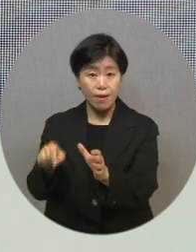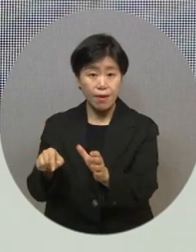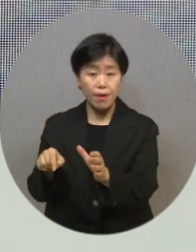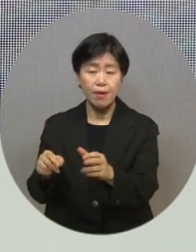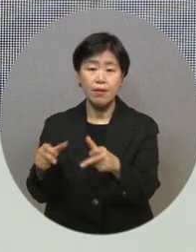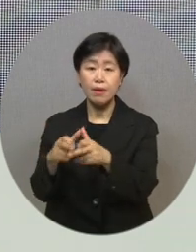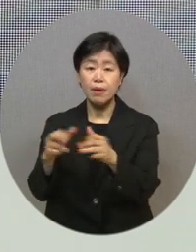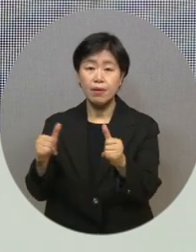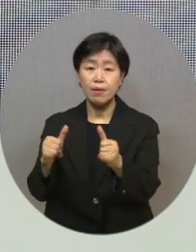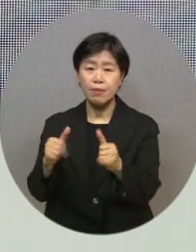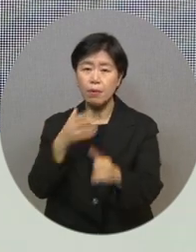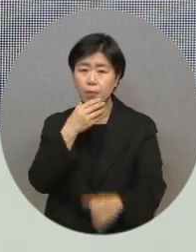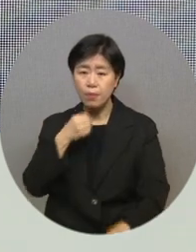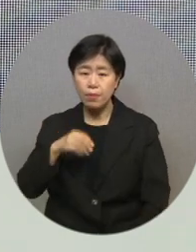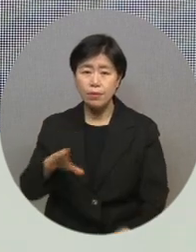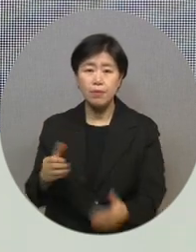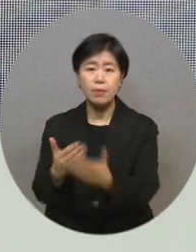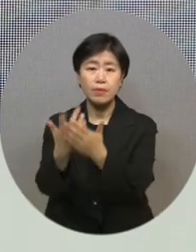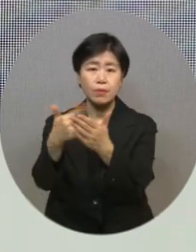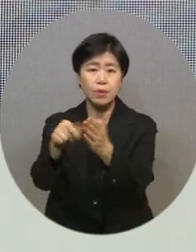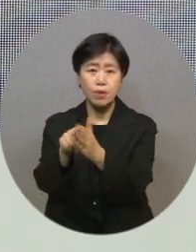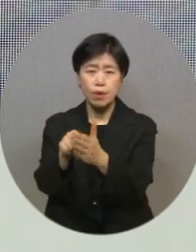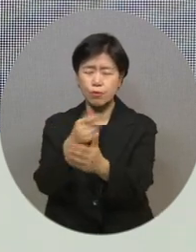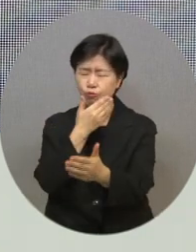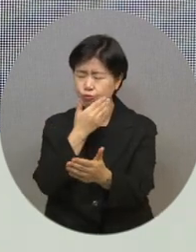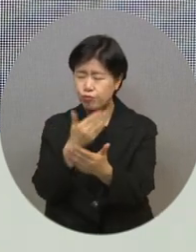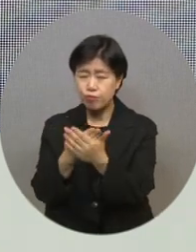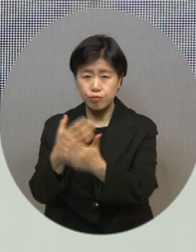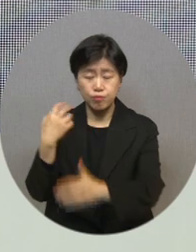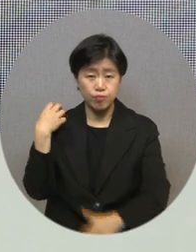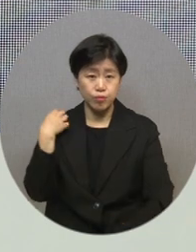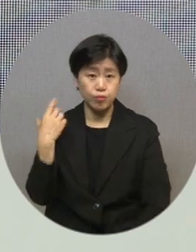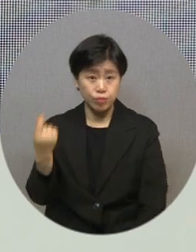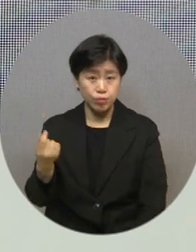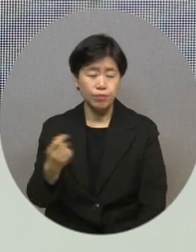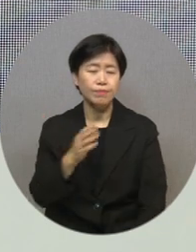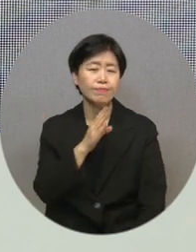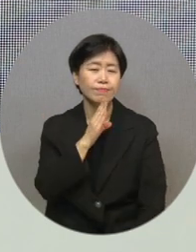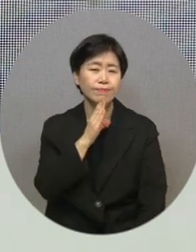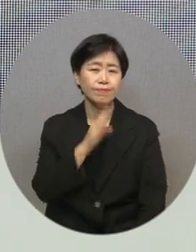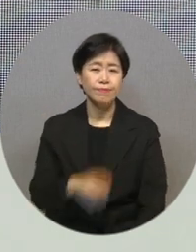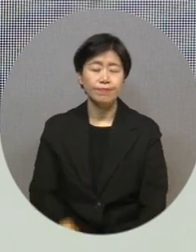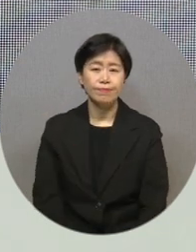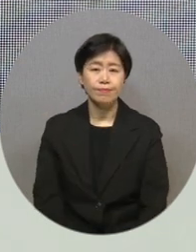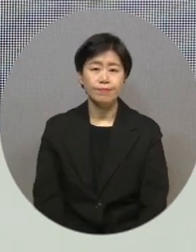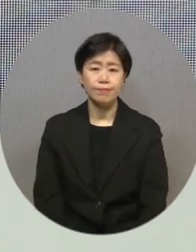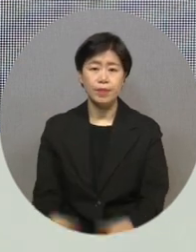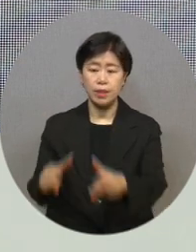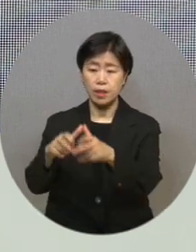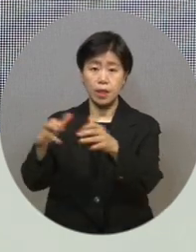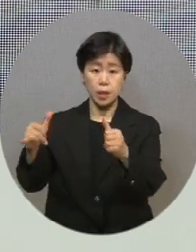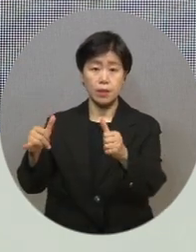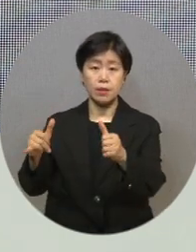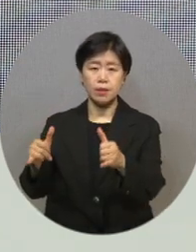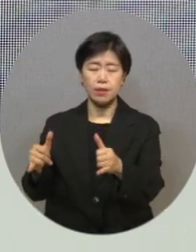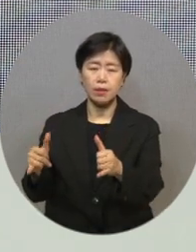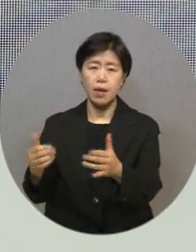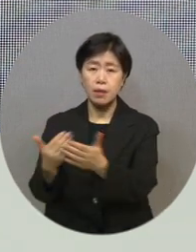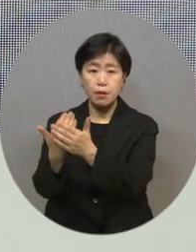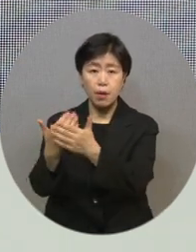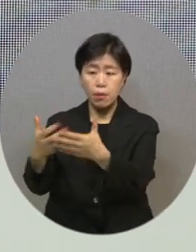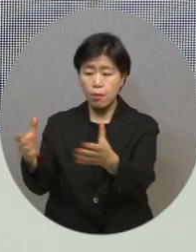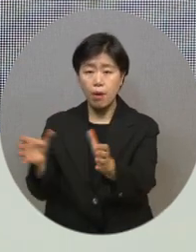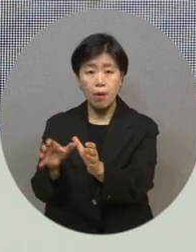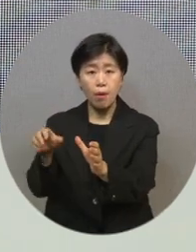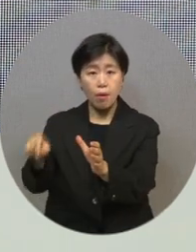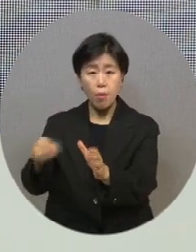발전에 중추적인 역할을 하죠 네네 예 그런데이 장애인 개발원은 보건 복지